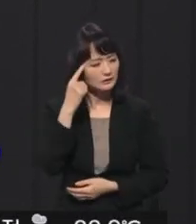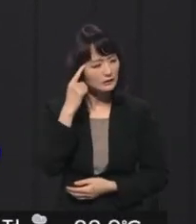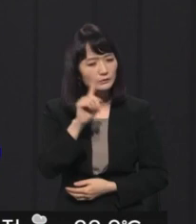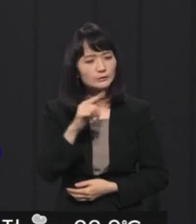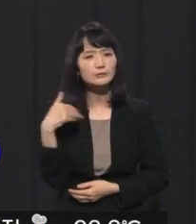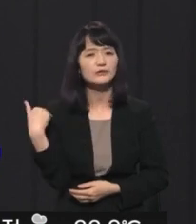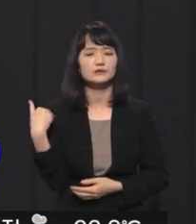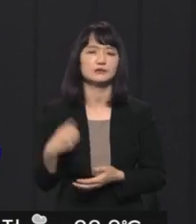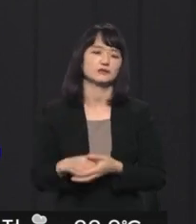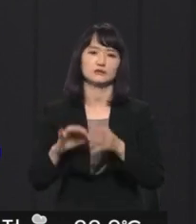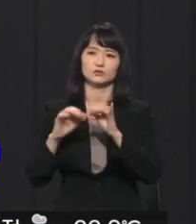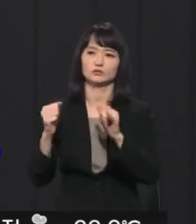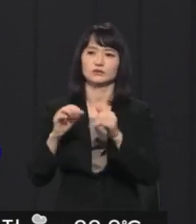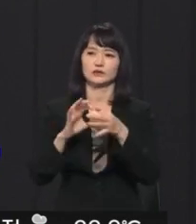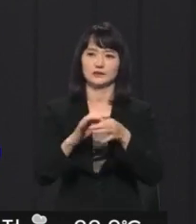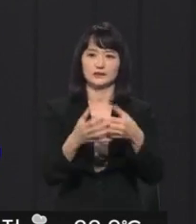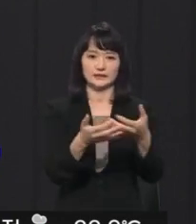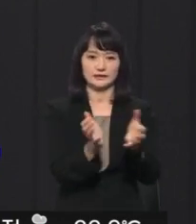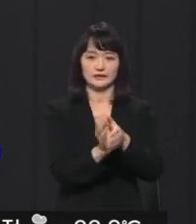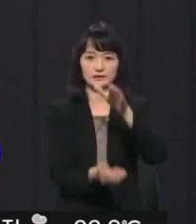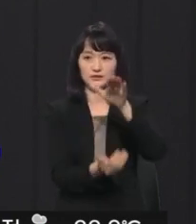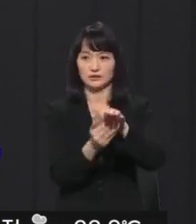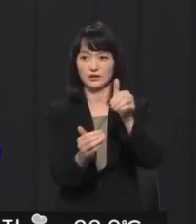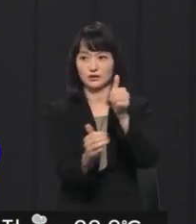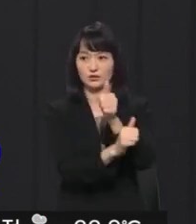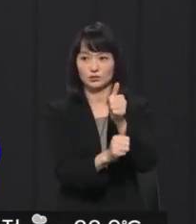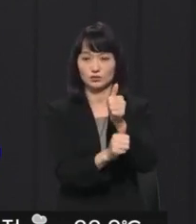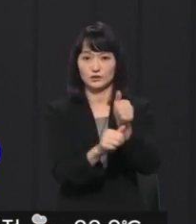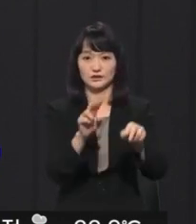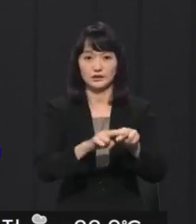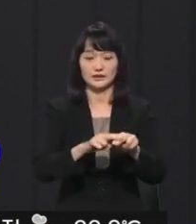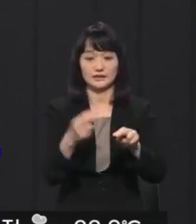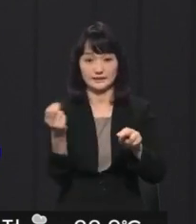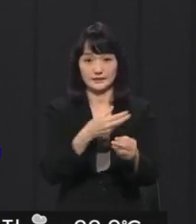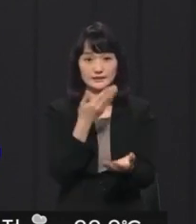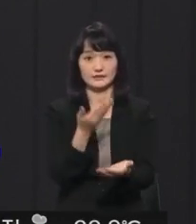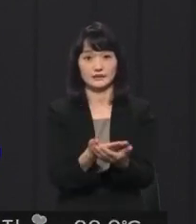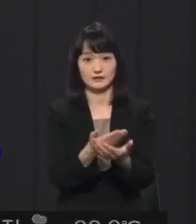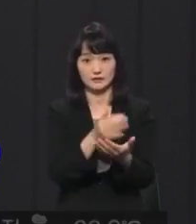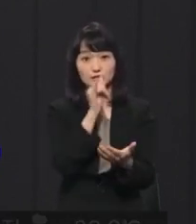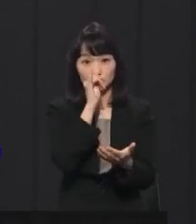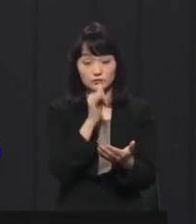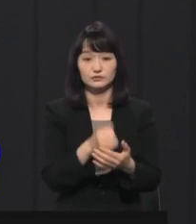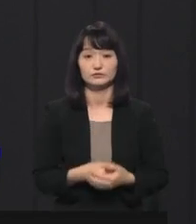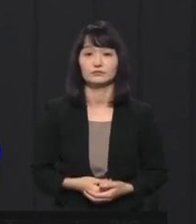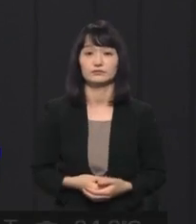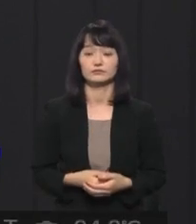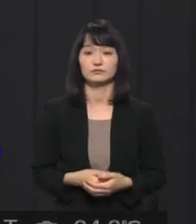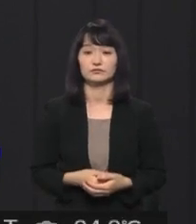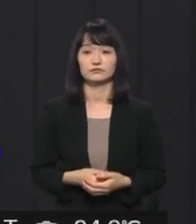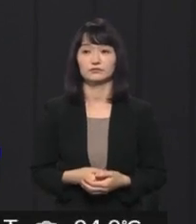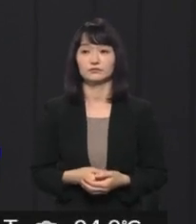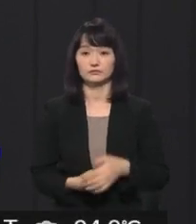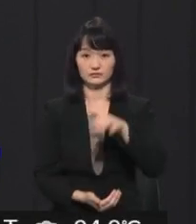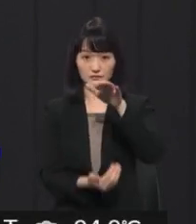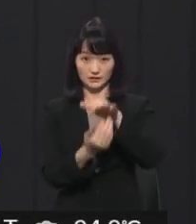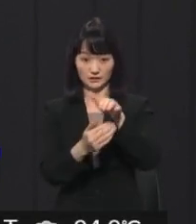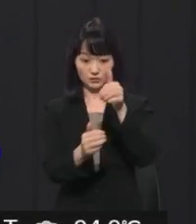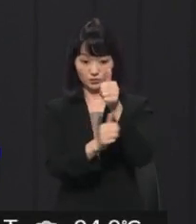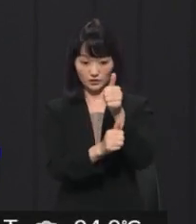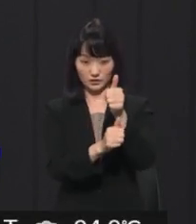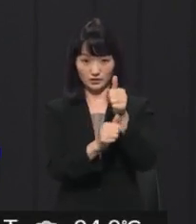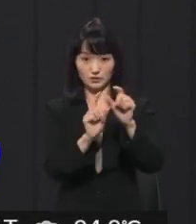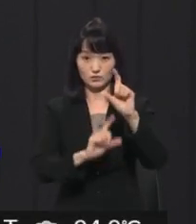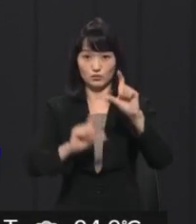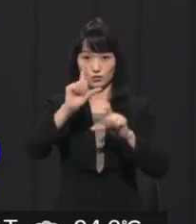국민의 닭 목 최고위원을 다시 달라고 할 수 있지 않나 라는 억이 있을 수 있고요 그리고 저희가 최고위원을 보고